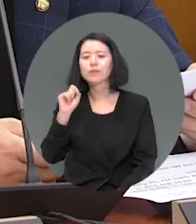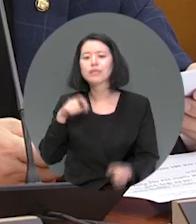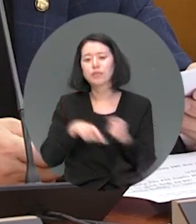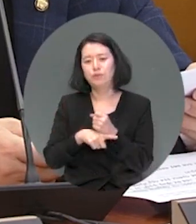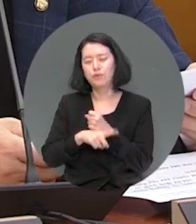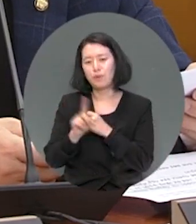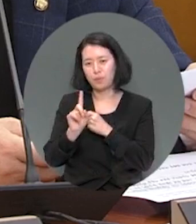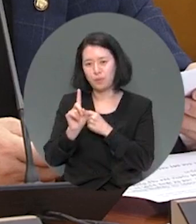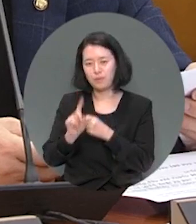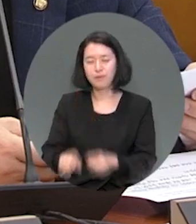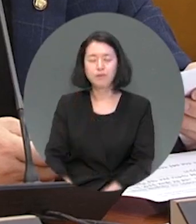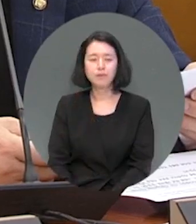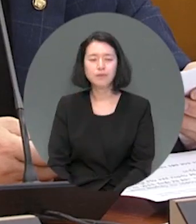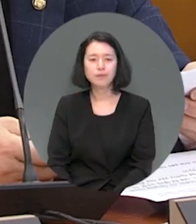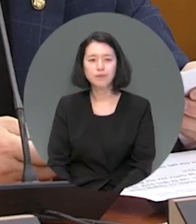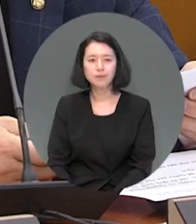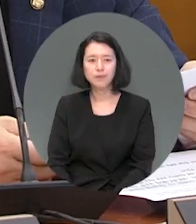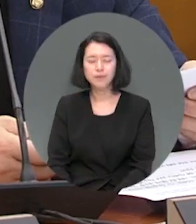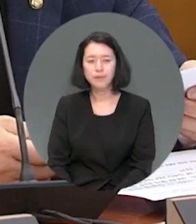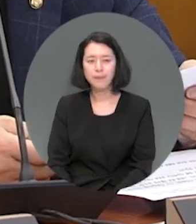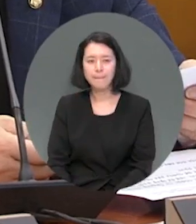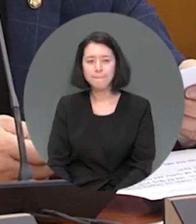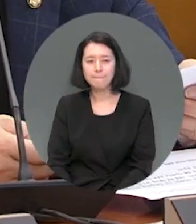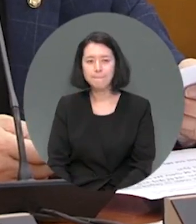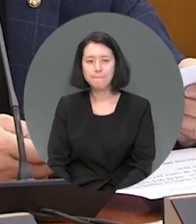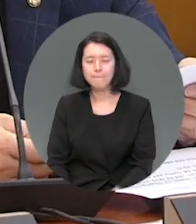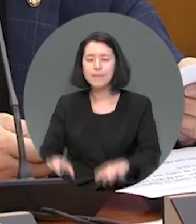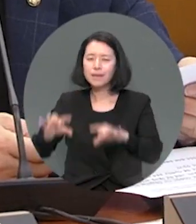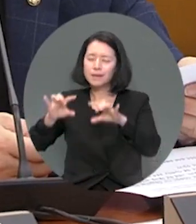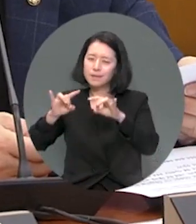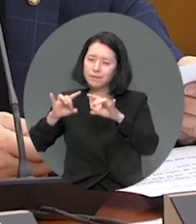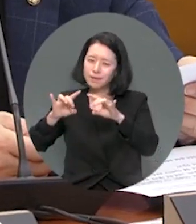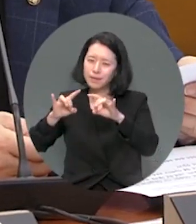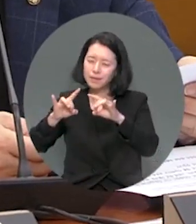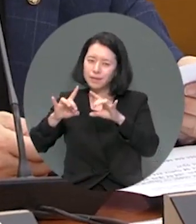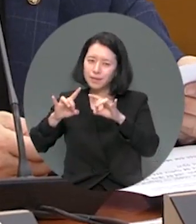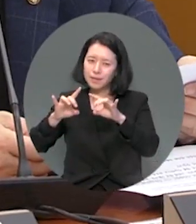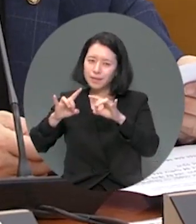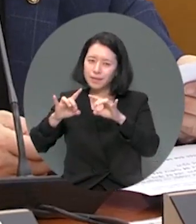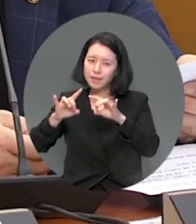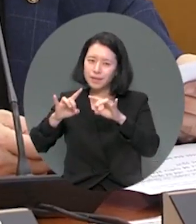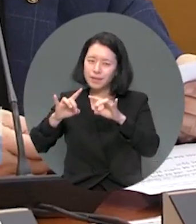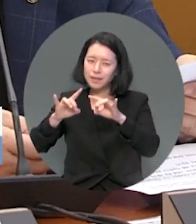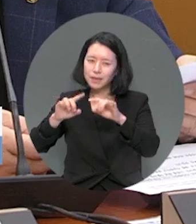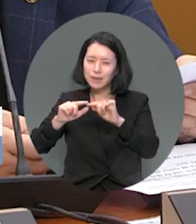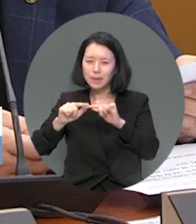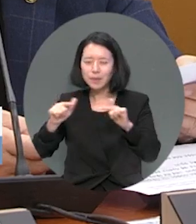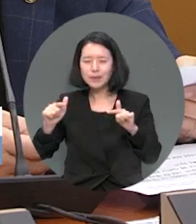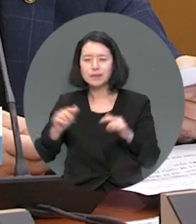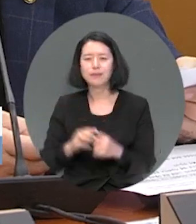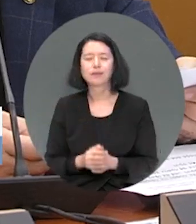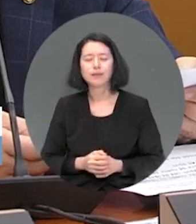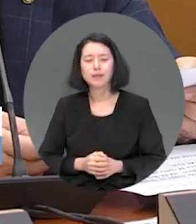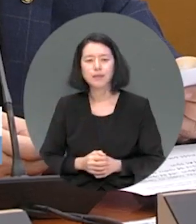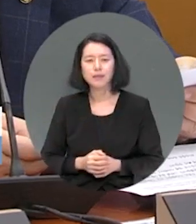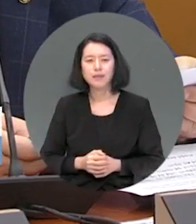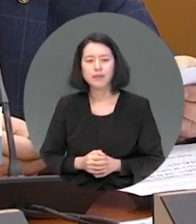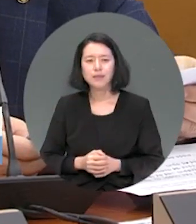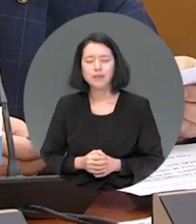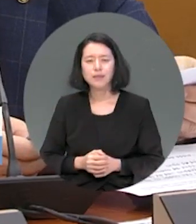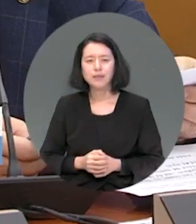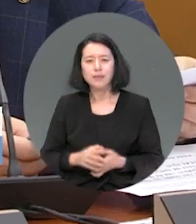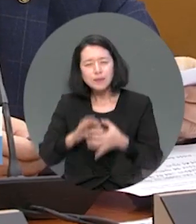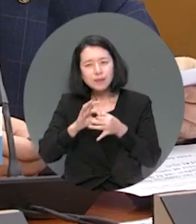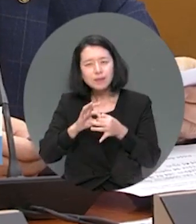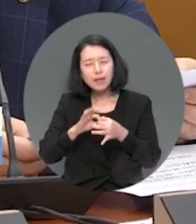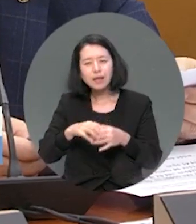생각하십니까? 지금 그 에너지 믹스를 바꾸고 LNG 가격이 중간에 폭등을 하면서 지금 그런 큰 부채가